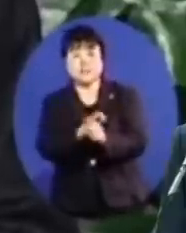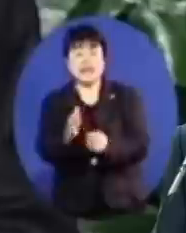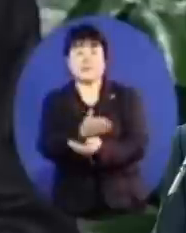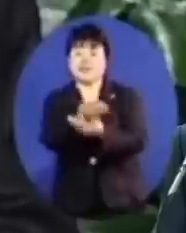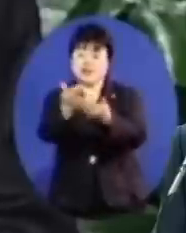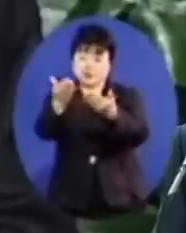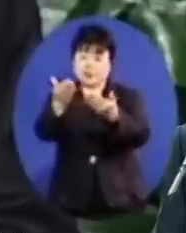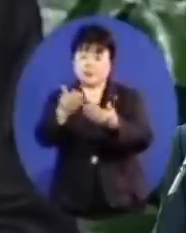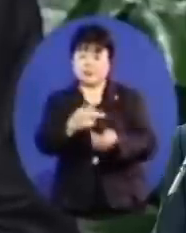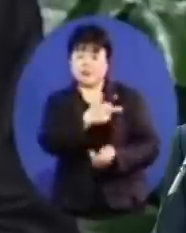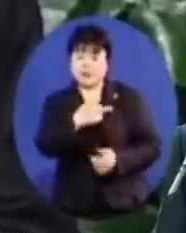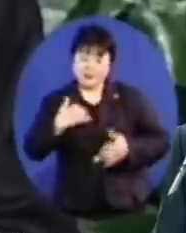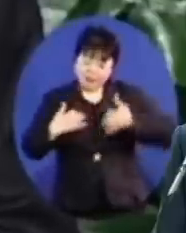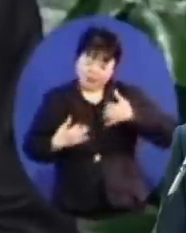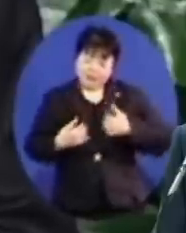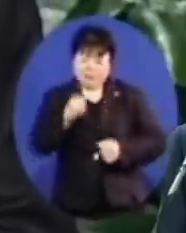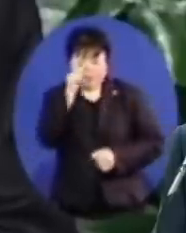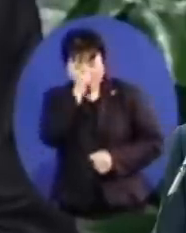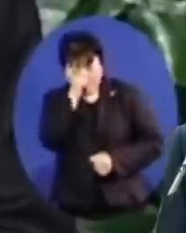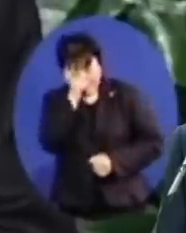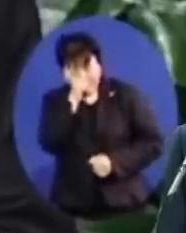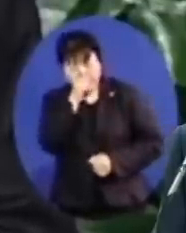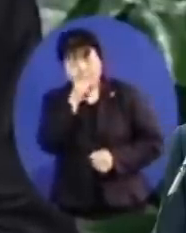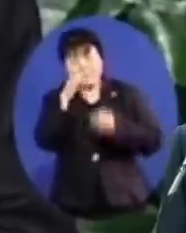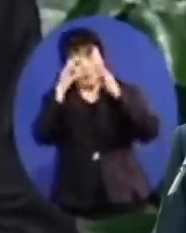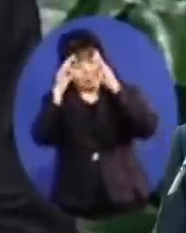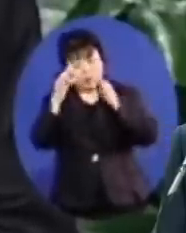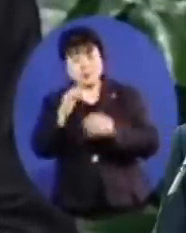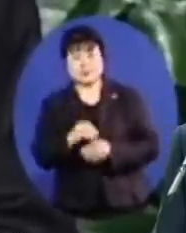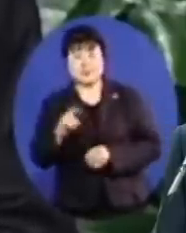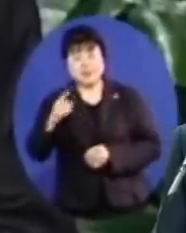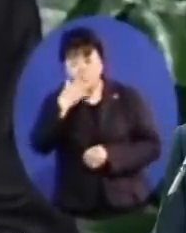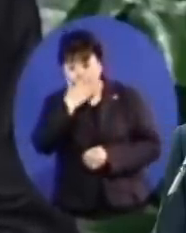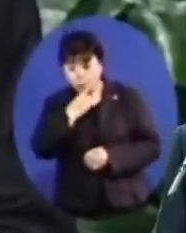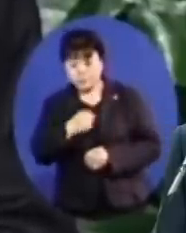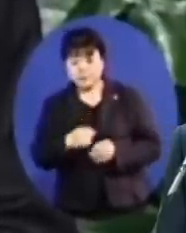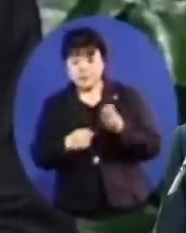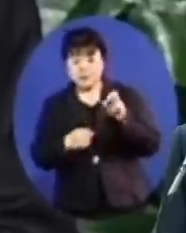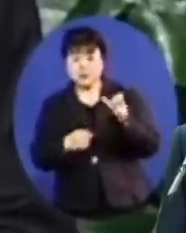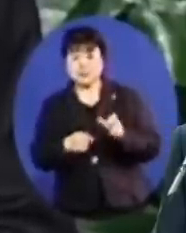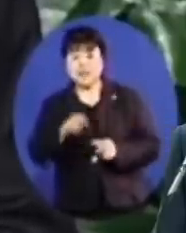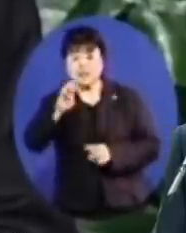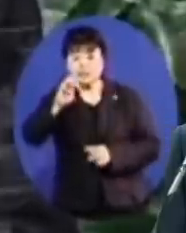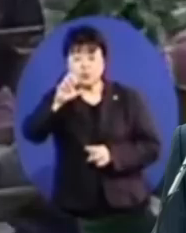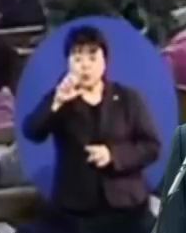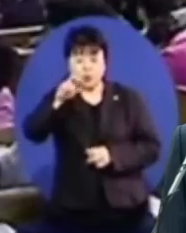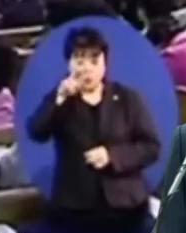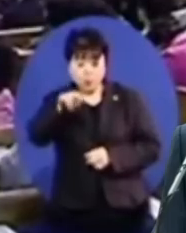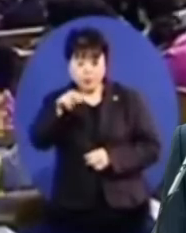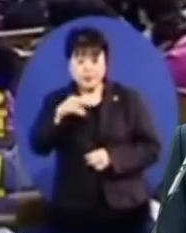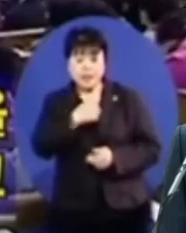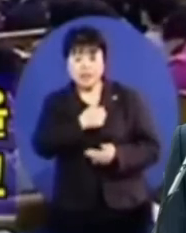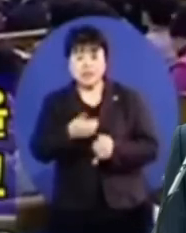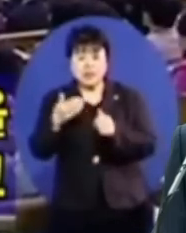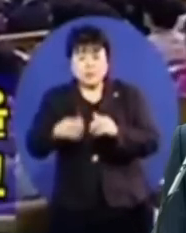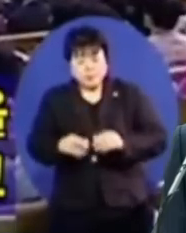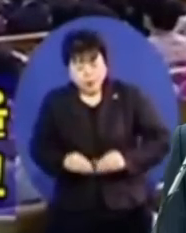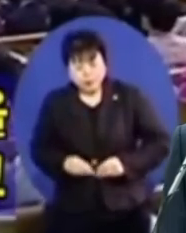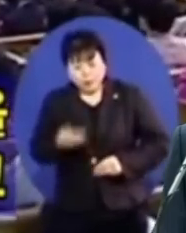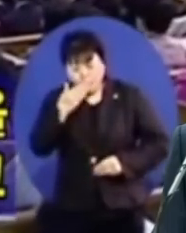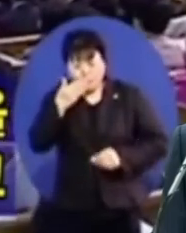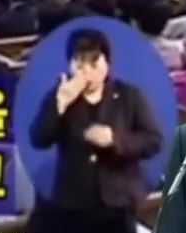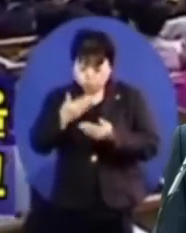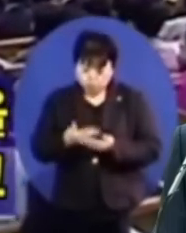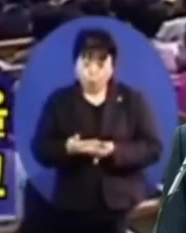나누어주면 얼마나 기뻐하고 좋아하는지 몰라요. 마태복음 25장 35절로 40절에 내가 주릴 때 너희가 먹을